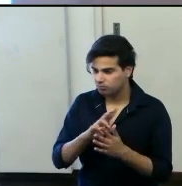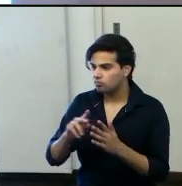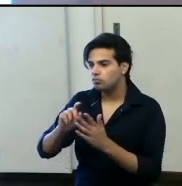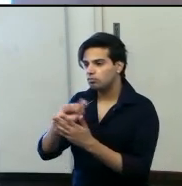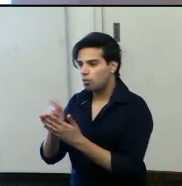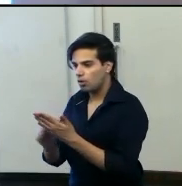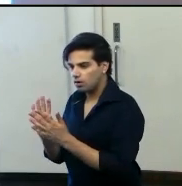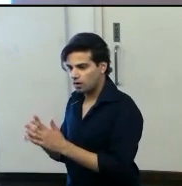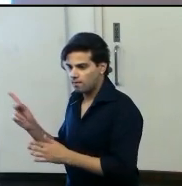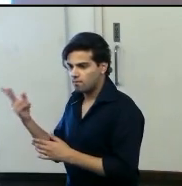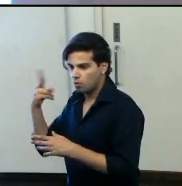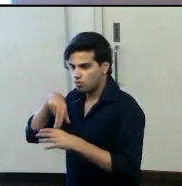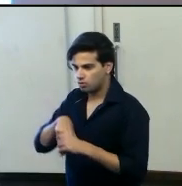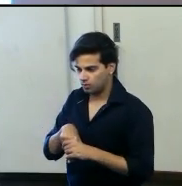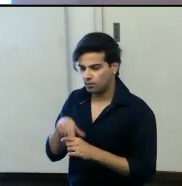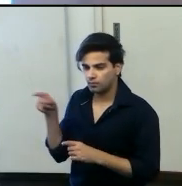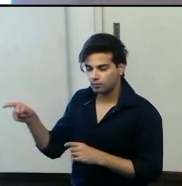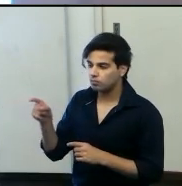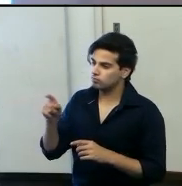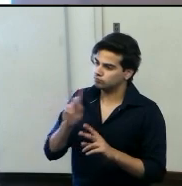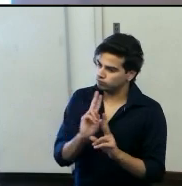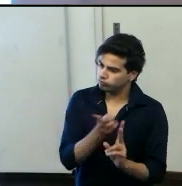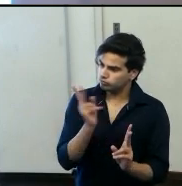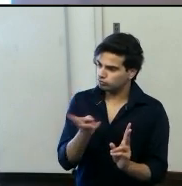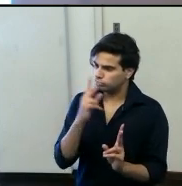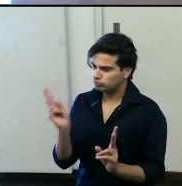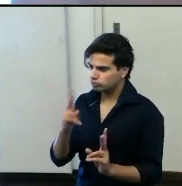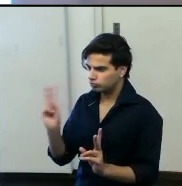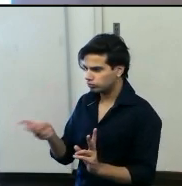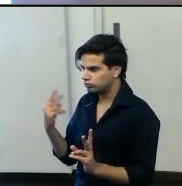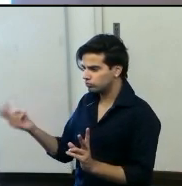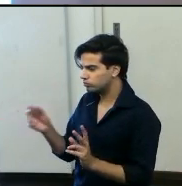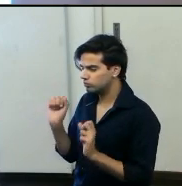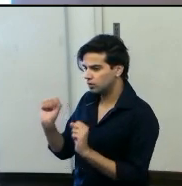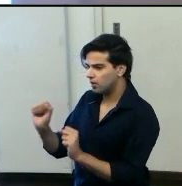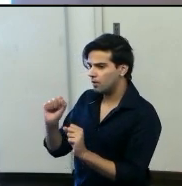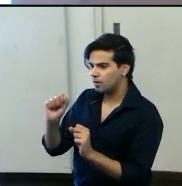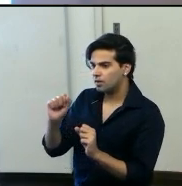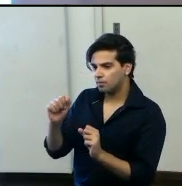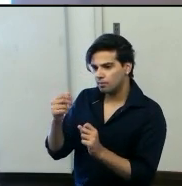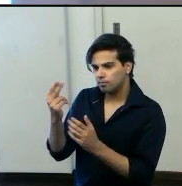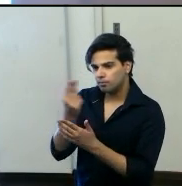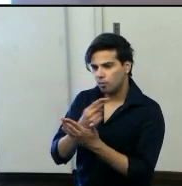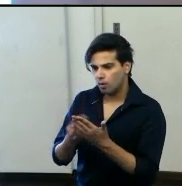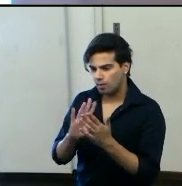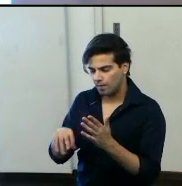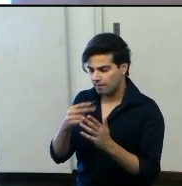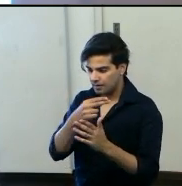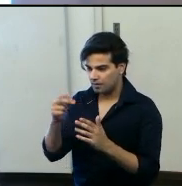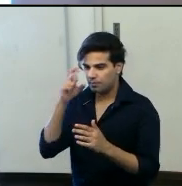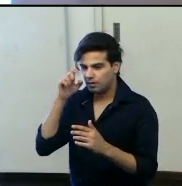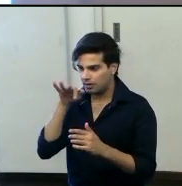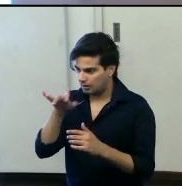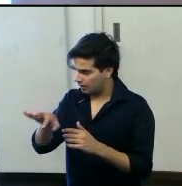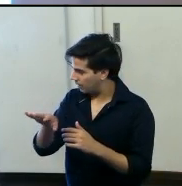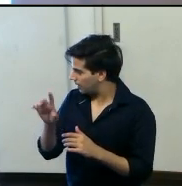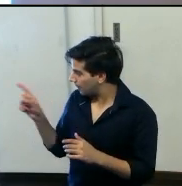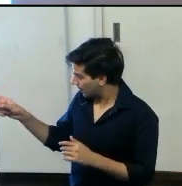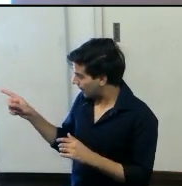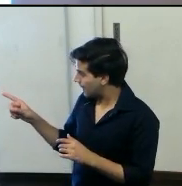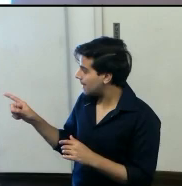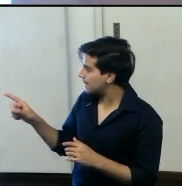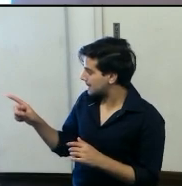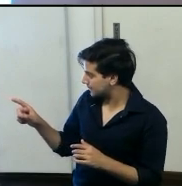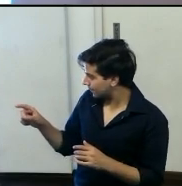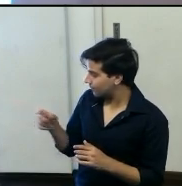also refers from various things. And he has a poem called Neelanjane. Ravi. Shall I read it? Yes. Yeah.